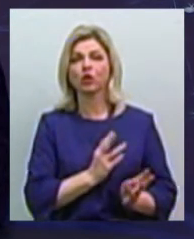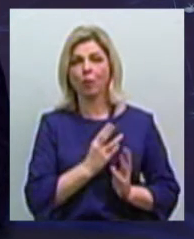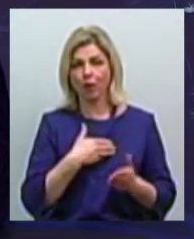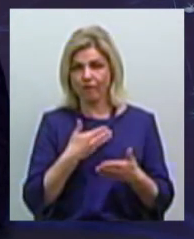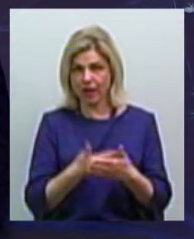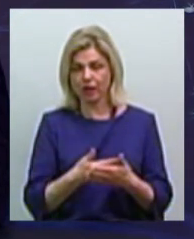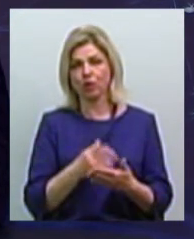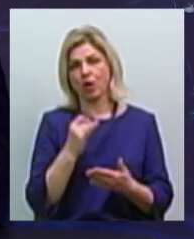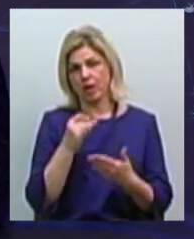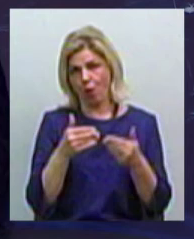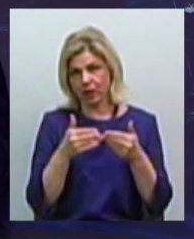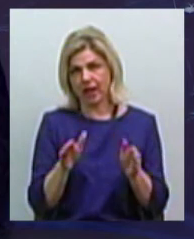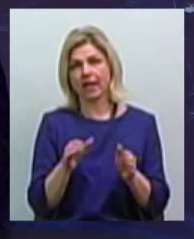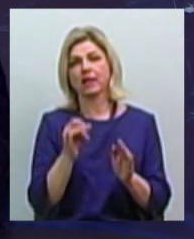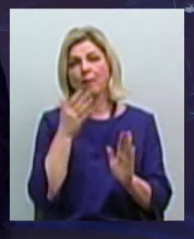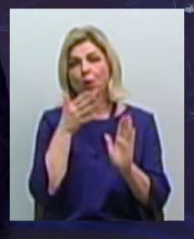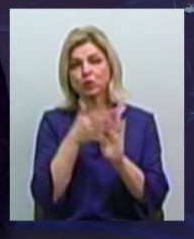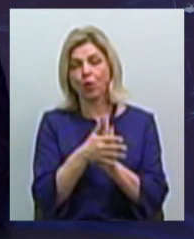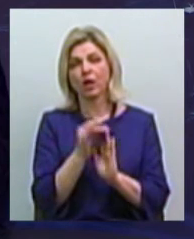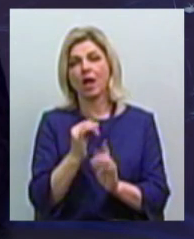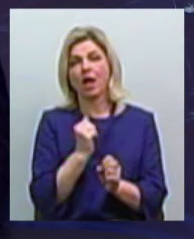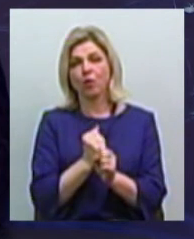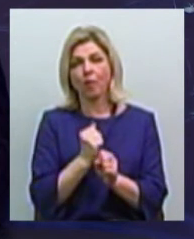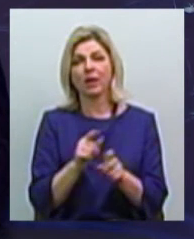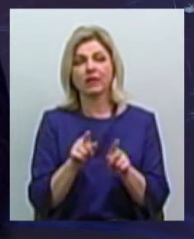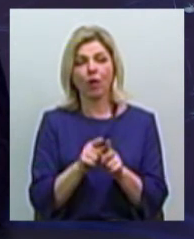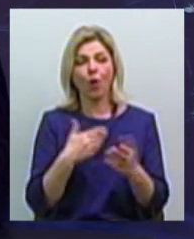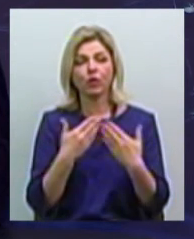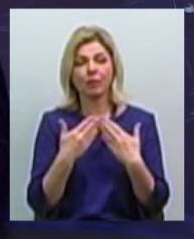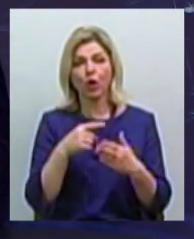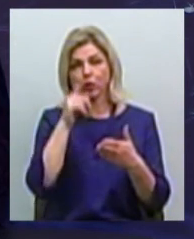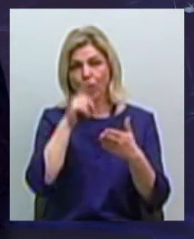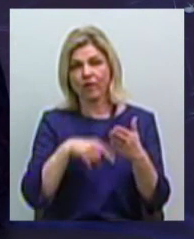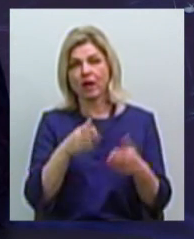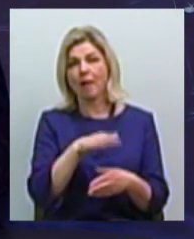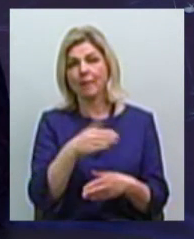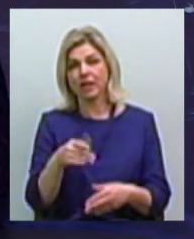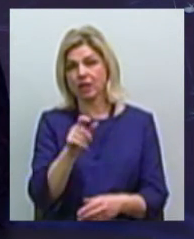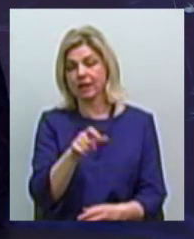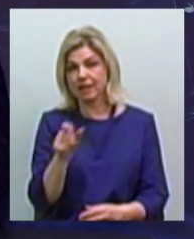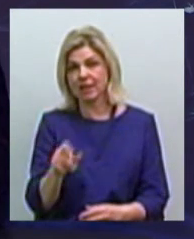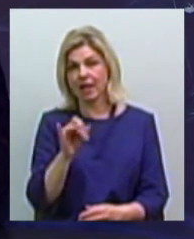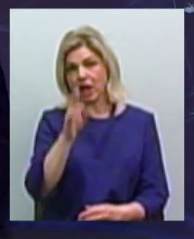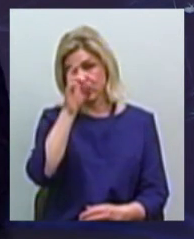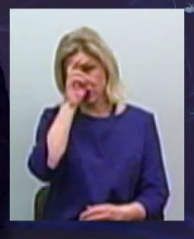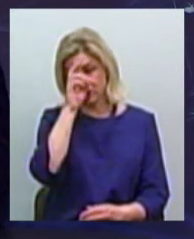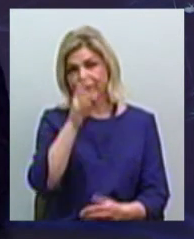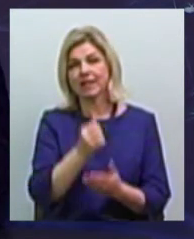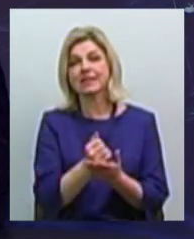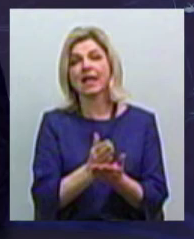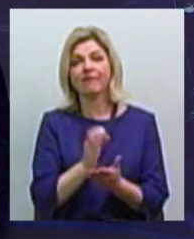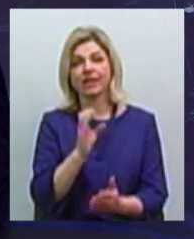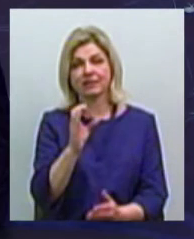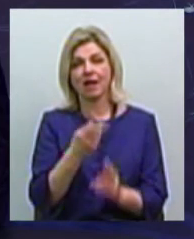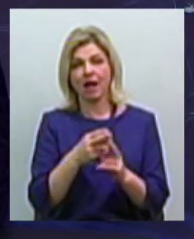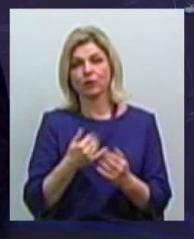прозоро і допомагають нам створити оцю атмосферу довіри між населенням і між державним сервісом, який надається